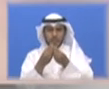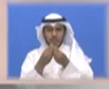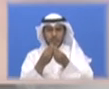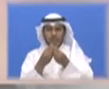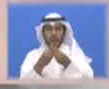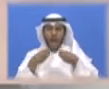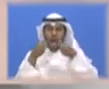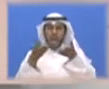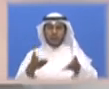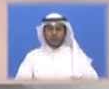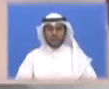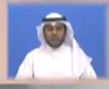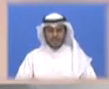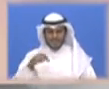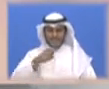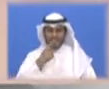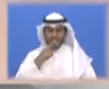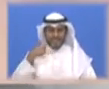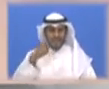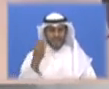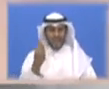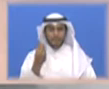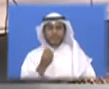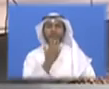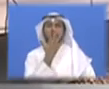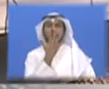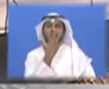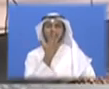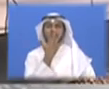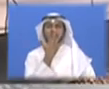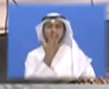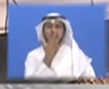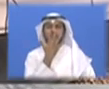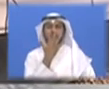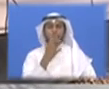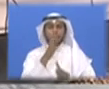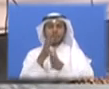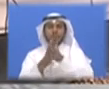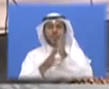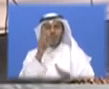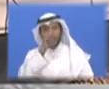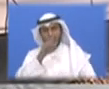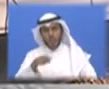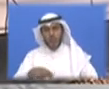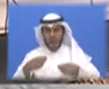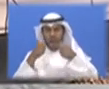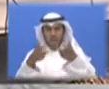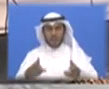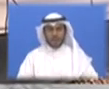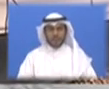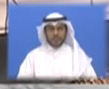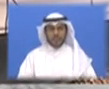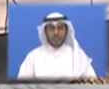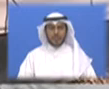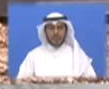قدمت هذا العام 500 مليون دولار. واعتبرت مسؤولة برنامج الأمم المتحدة الإنمائية